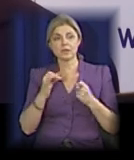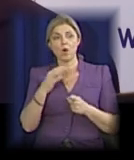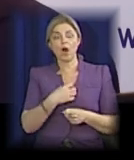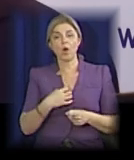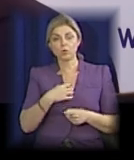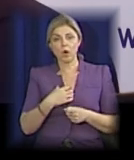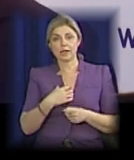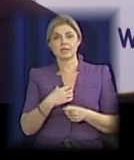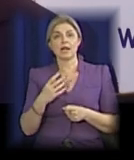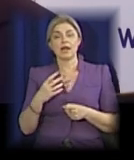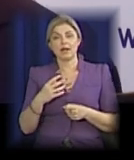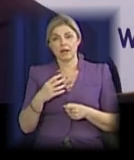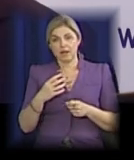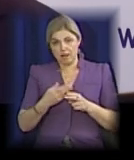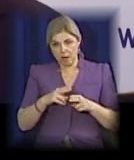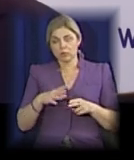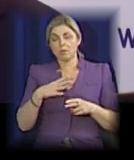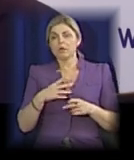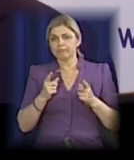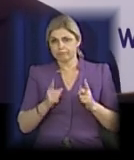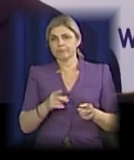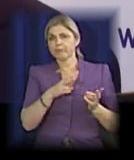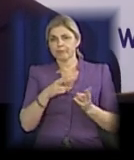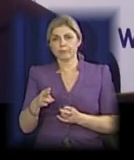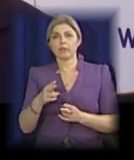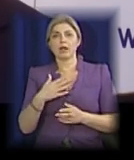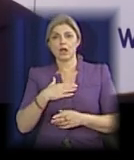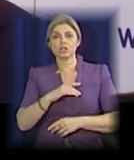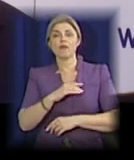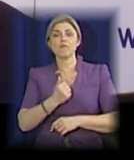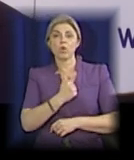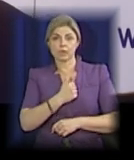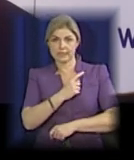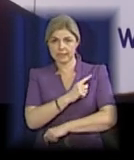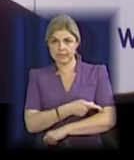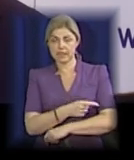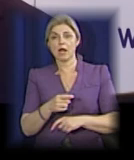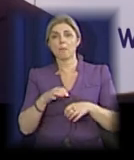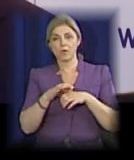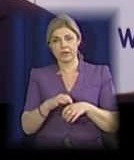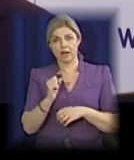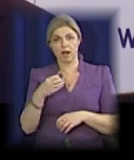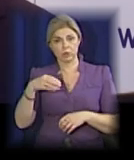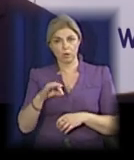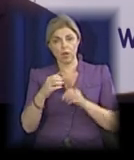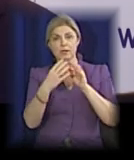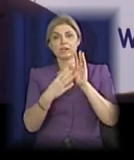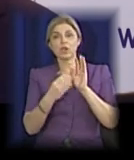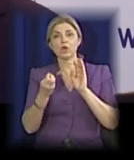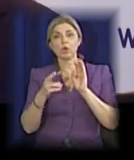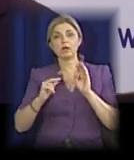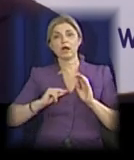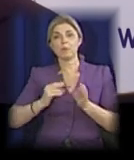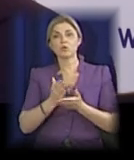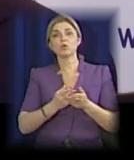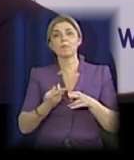формувань, яка наносила реальну шкоду нашим Збройним силам, в тому числі в зоні проведення АТО. Нагадаємо, 19 червня співробітники